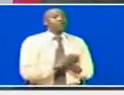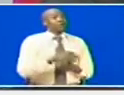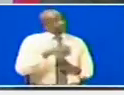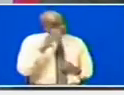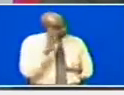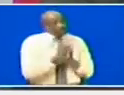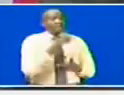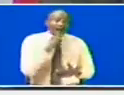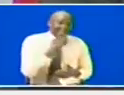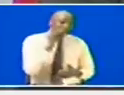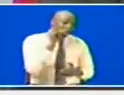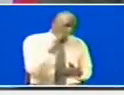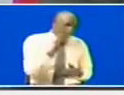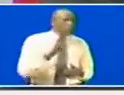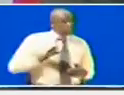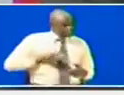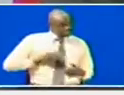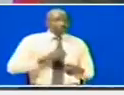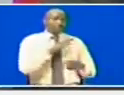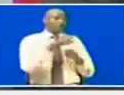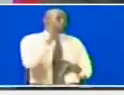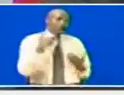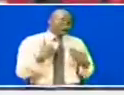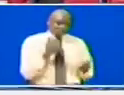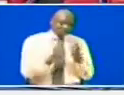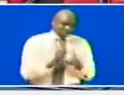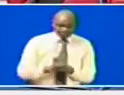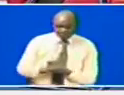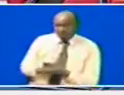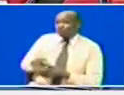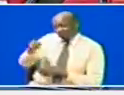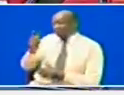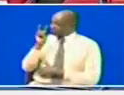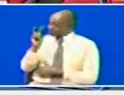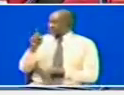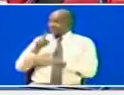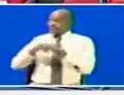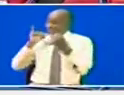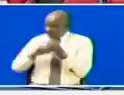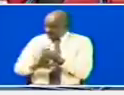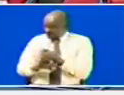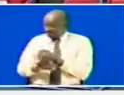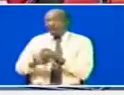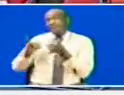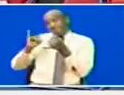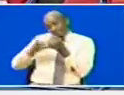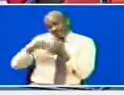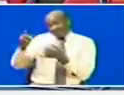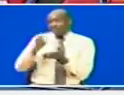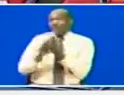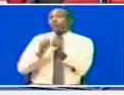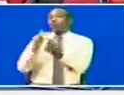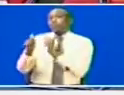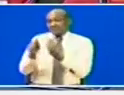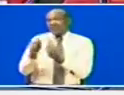mwanaume ama ni vile unavyosema kwamba mke amekuja na nguvu sana. Na nafikiri pia unapoitazama ndoa utapata kwamba ndoa sasa imekuwa sana ni ushindani.